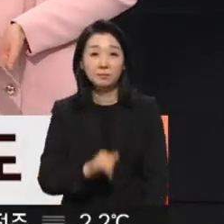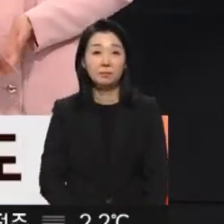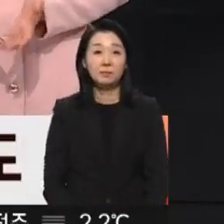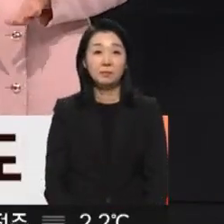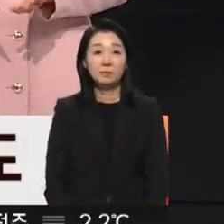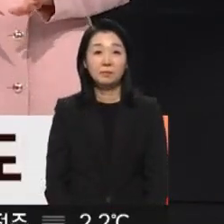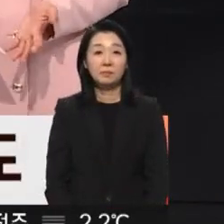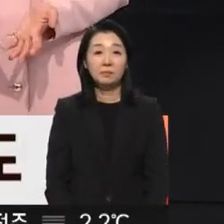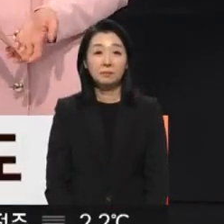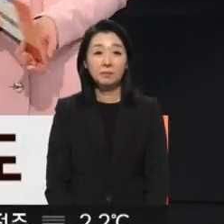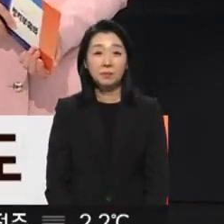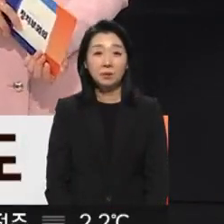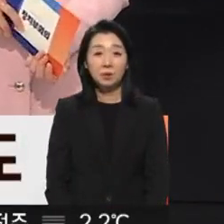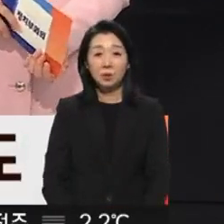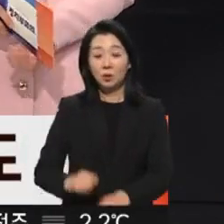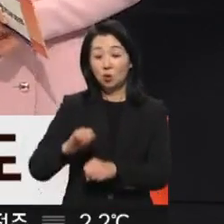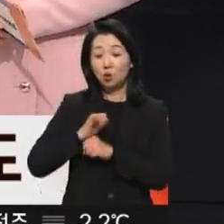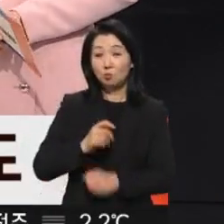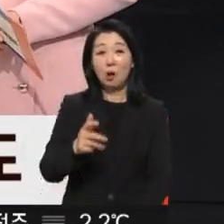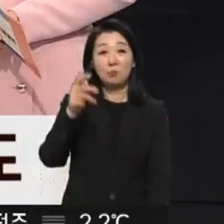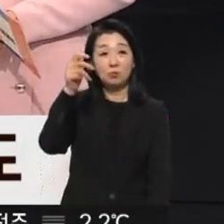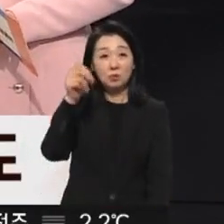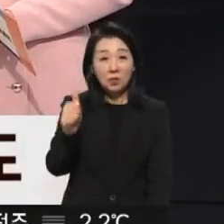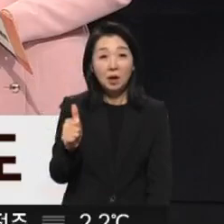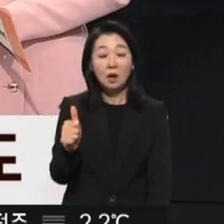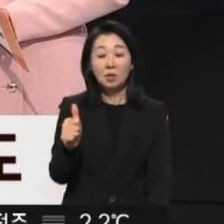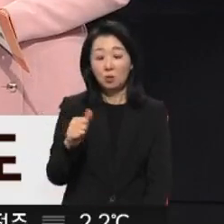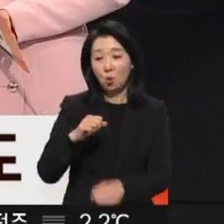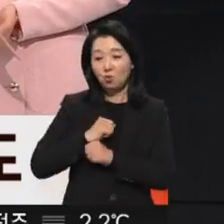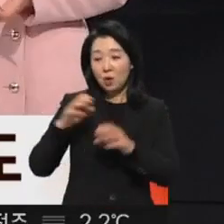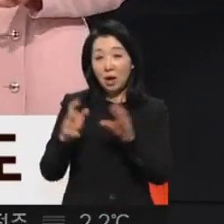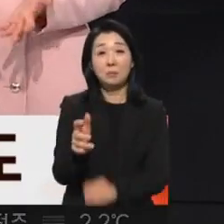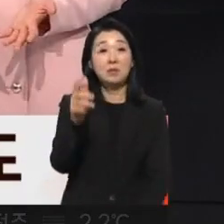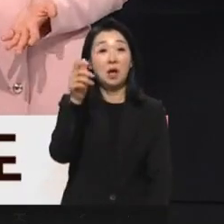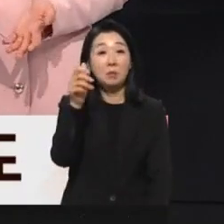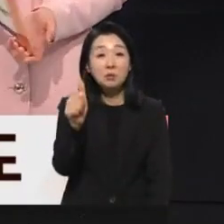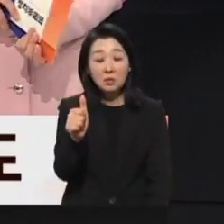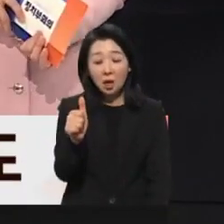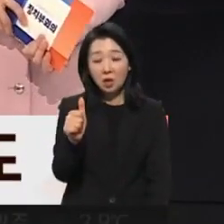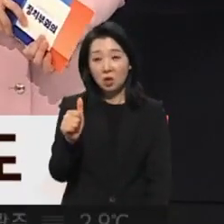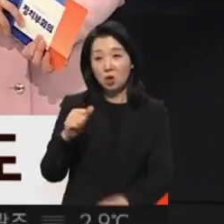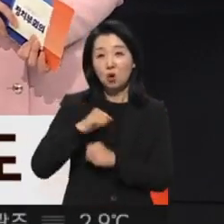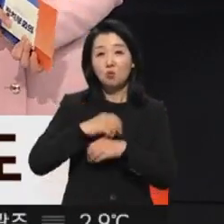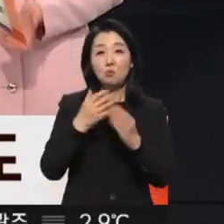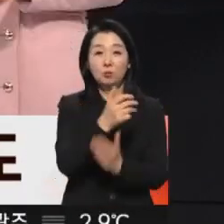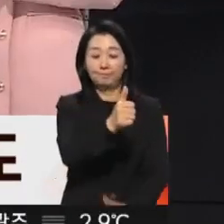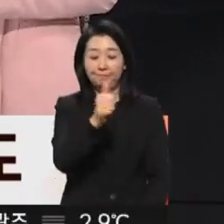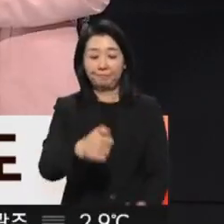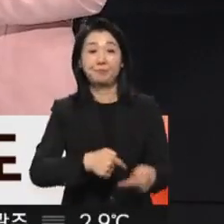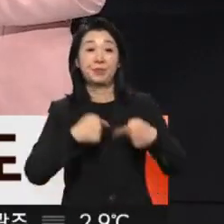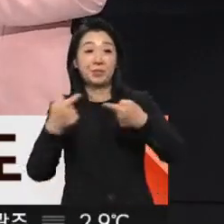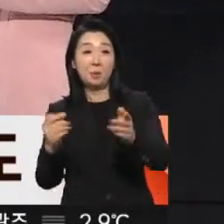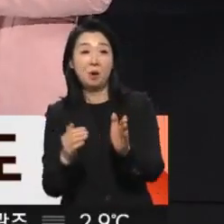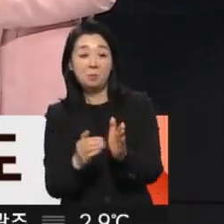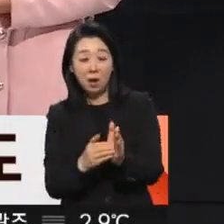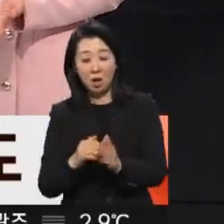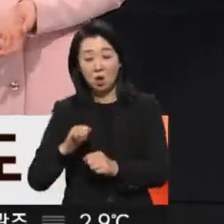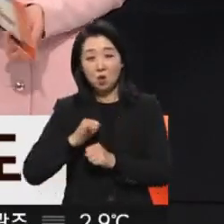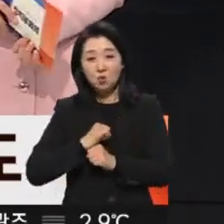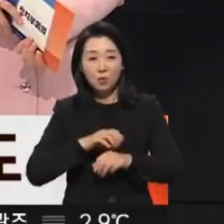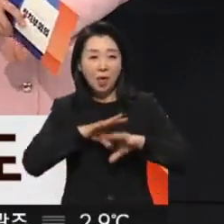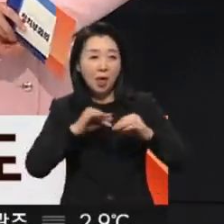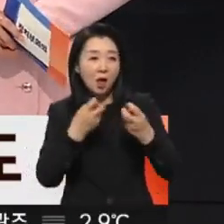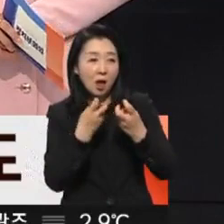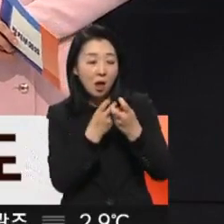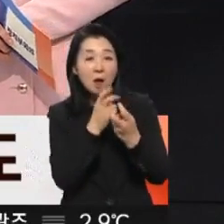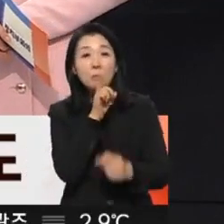맞습니다. 이종석 국방부 장관과 김승겸 합참의장 등 군 수뇌부가 참석해서 당시 군의 대응 조치 등을 보고를